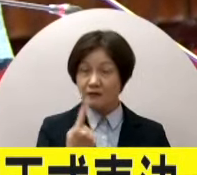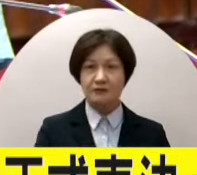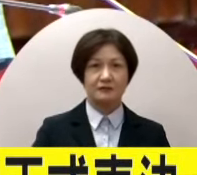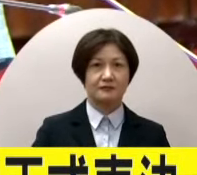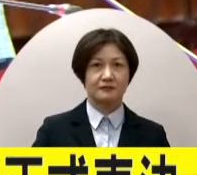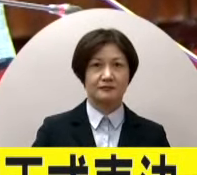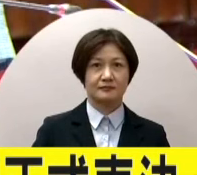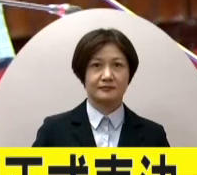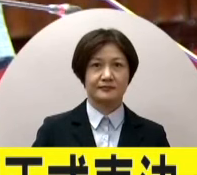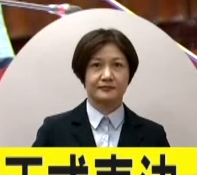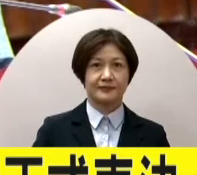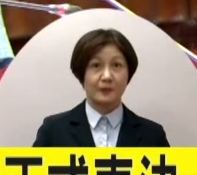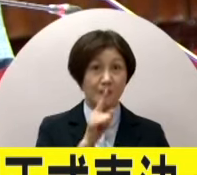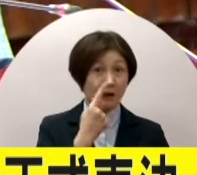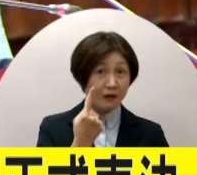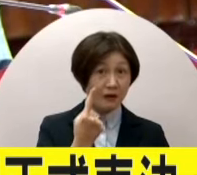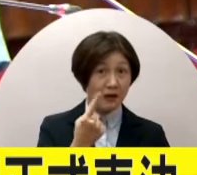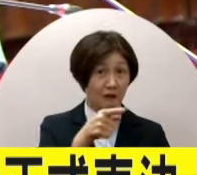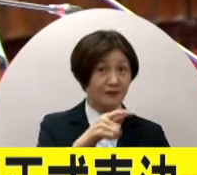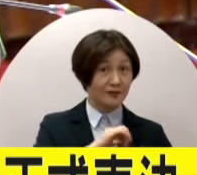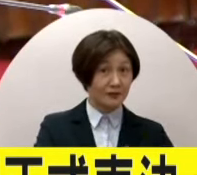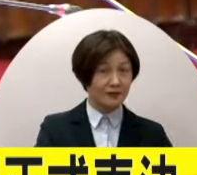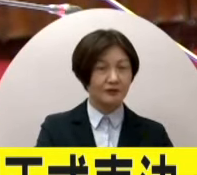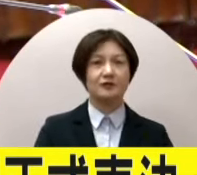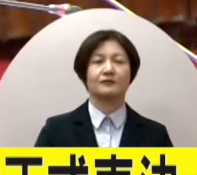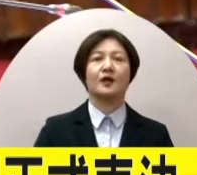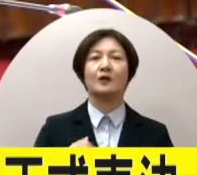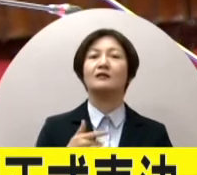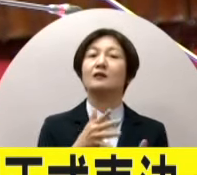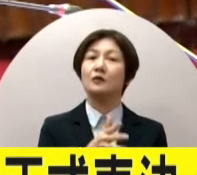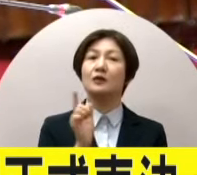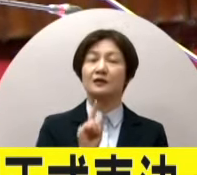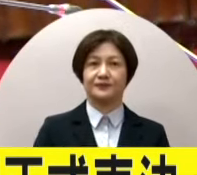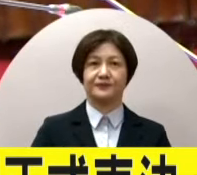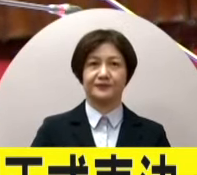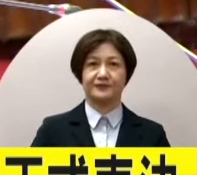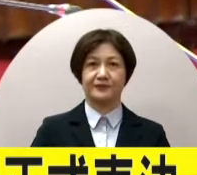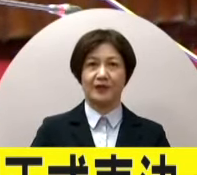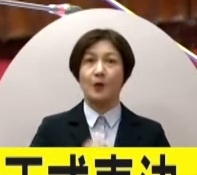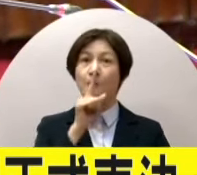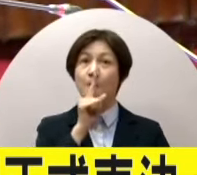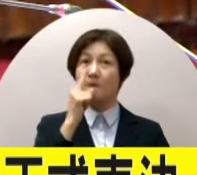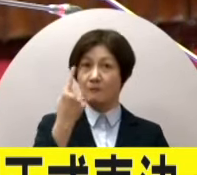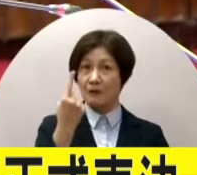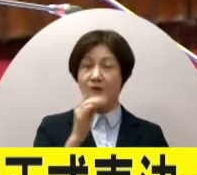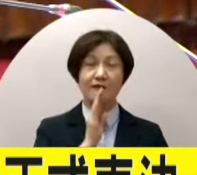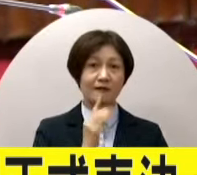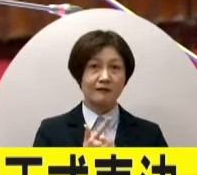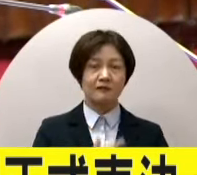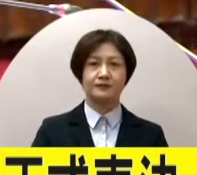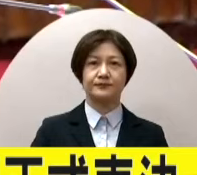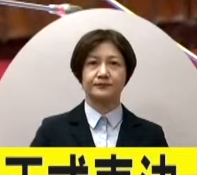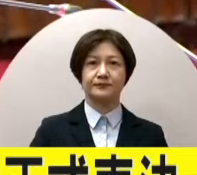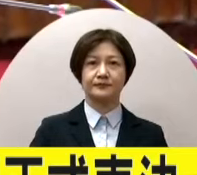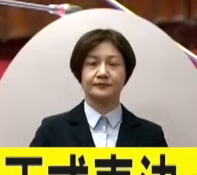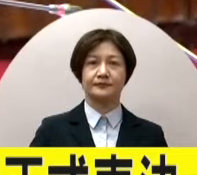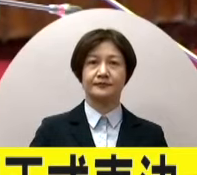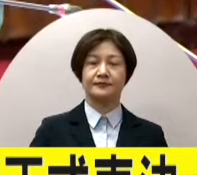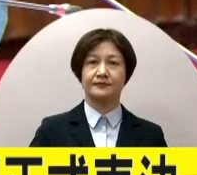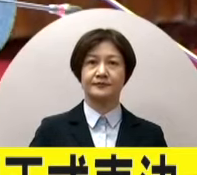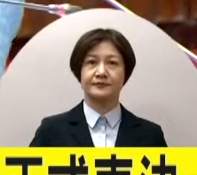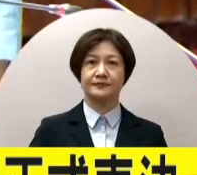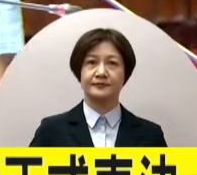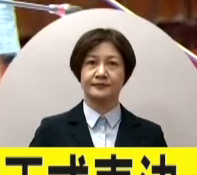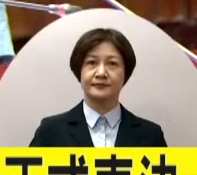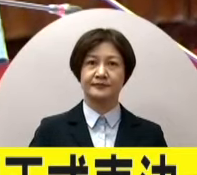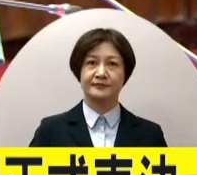无差别那一项 只有一项，你确定？我要问你的是不是只有一项？ 脸书上 po 文代表我那时候一个心情，